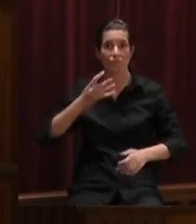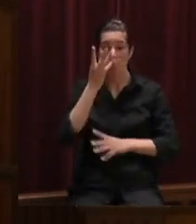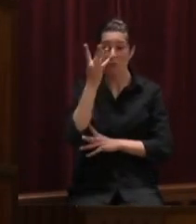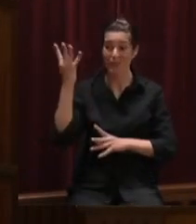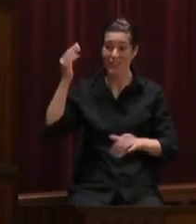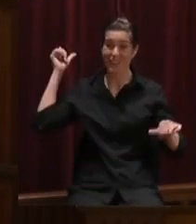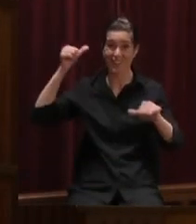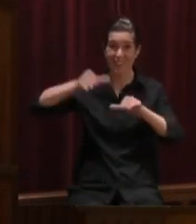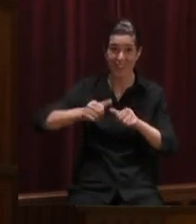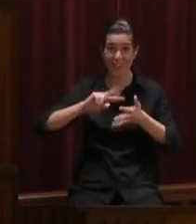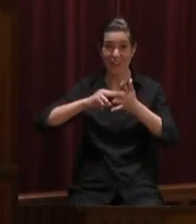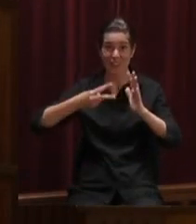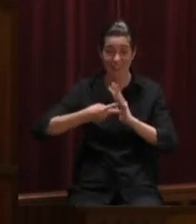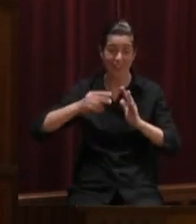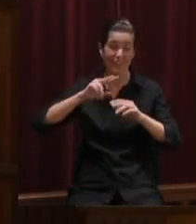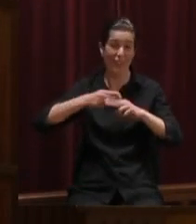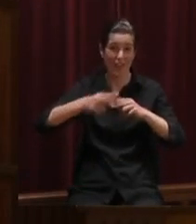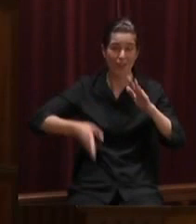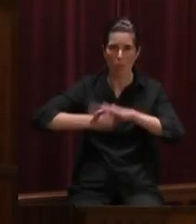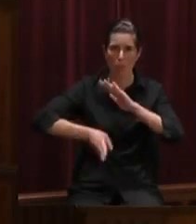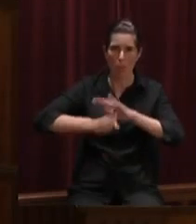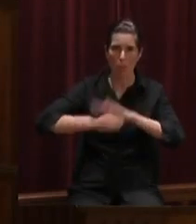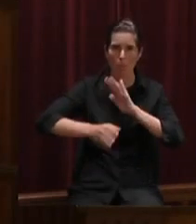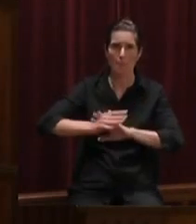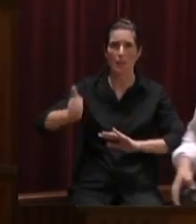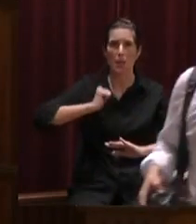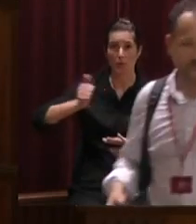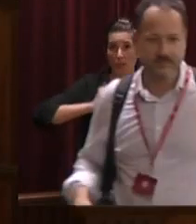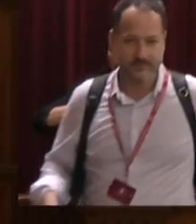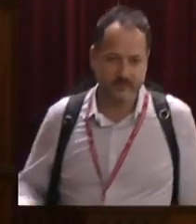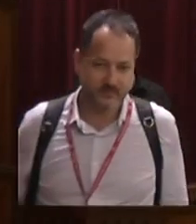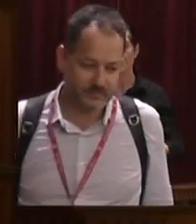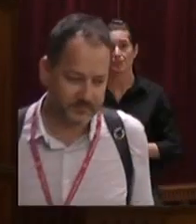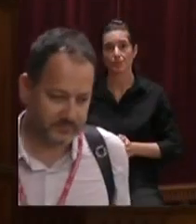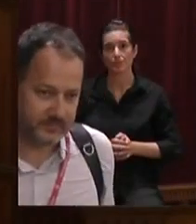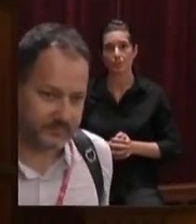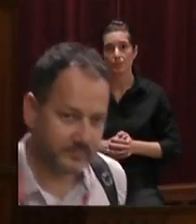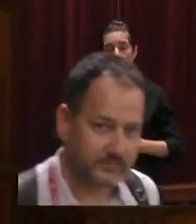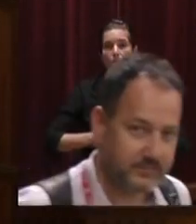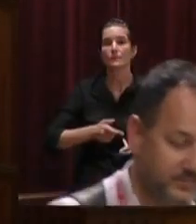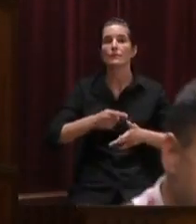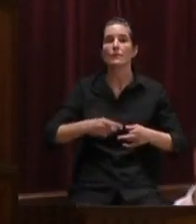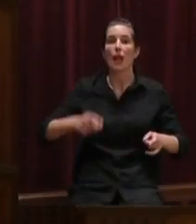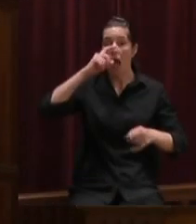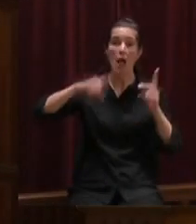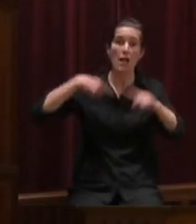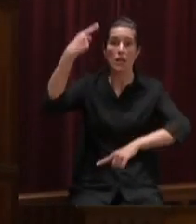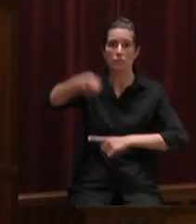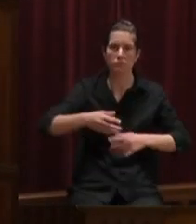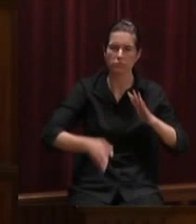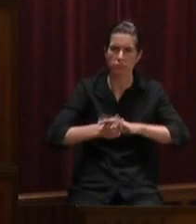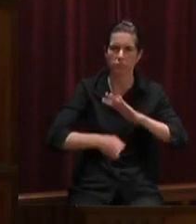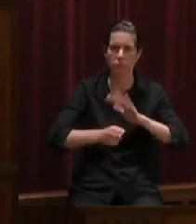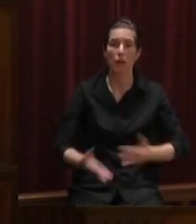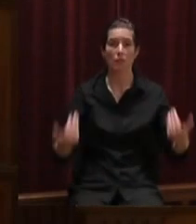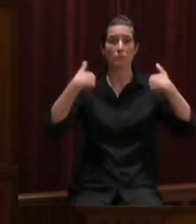4 anys. És l'hora d'aprofitar l'impuls per dibuixar un horitzó de progrés per les dècades vinents. I és la nostra